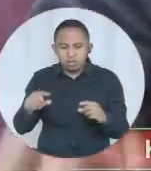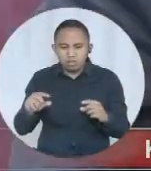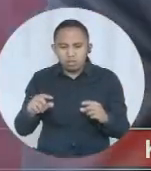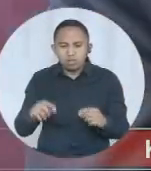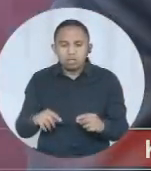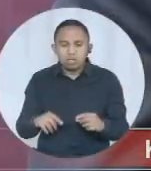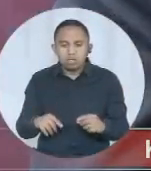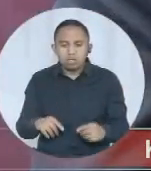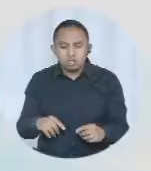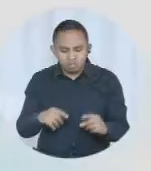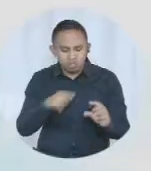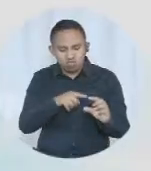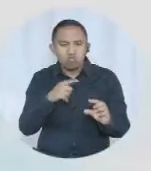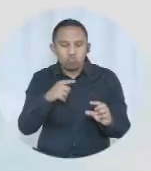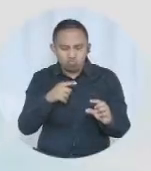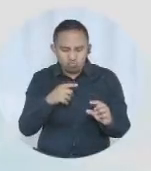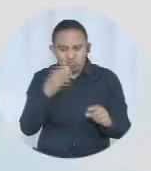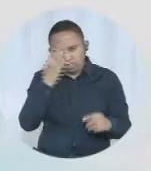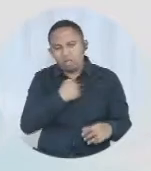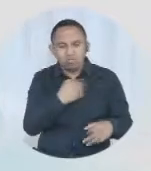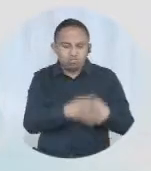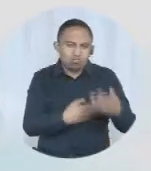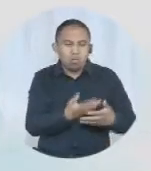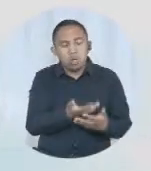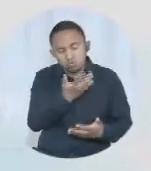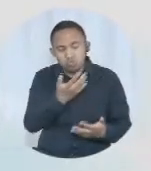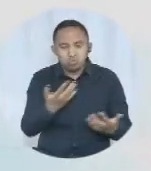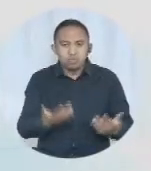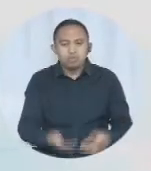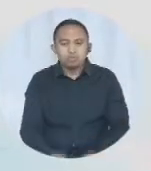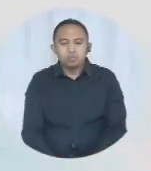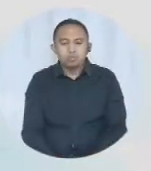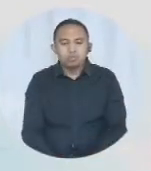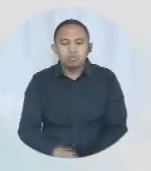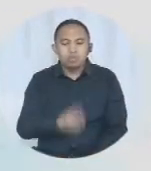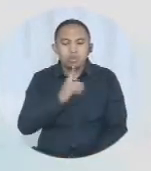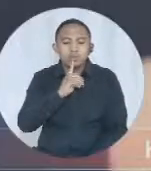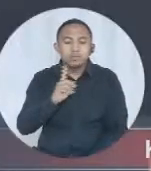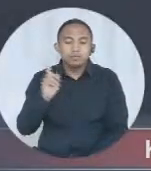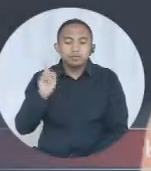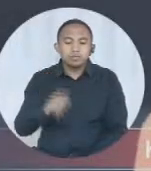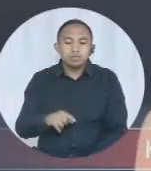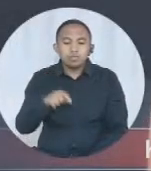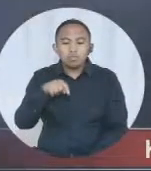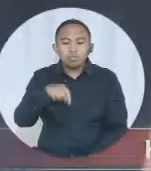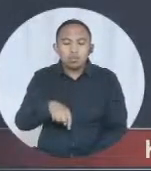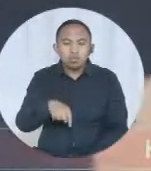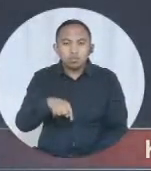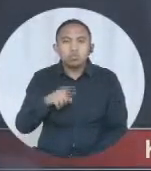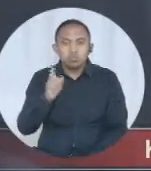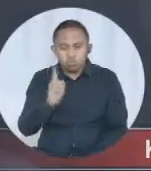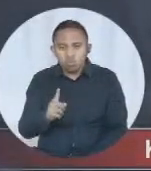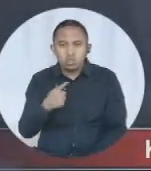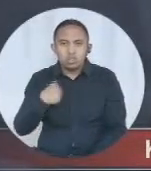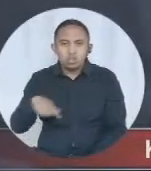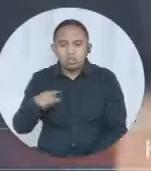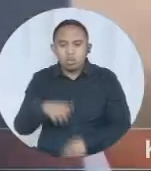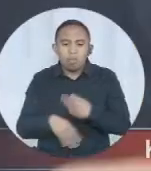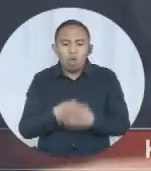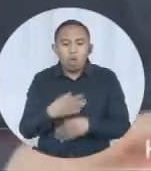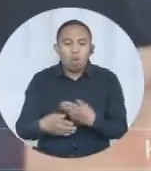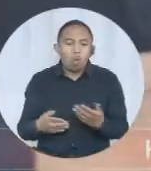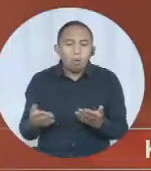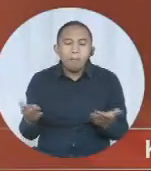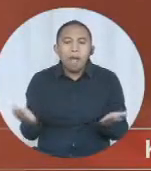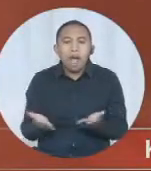ny asany rehetra. Nambaran'ity mpahitoekarena ity fa fotoana idirana amin'ny fandraharahana izao, tokony ho